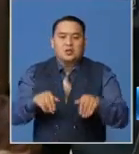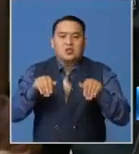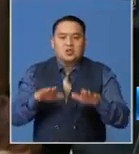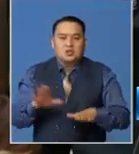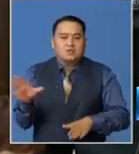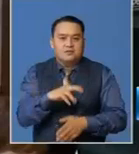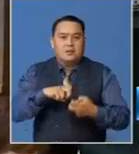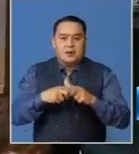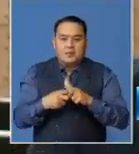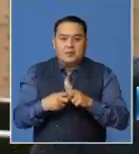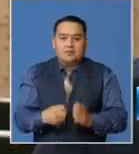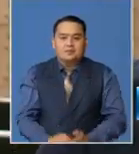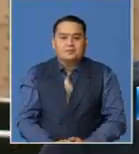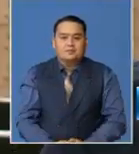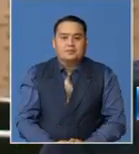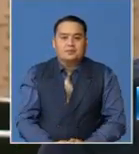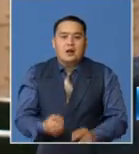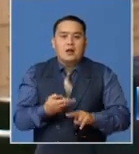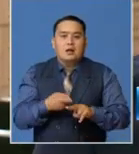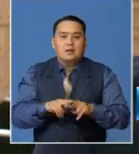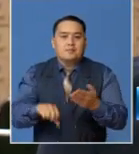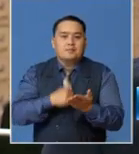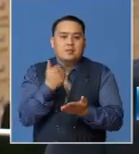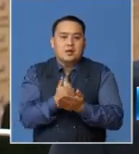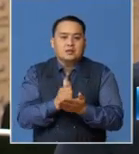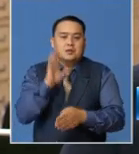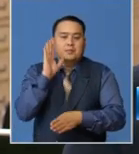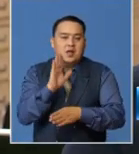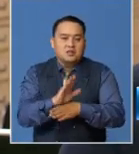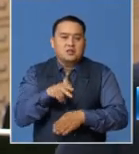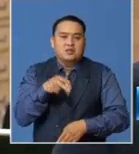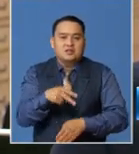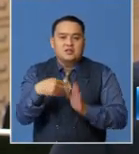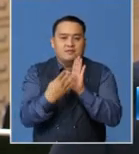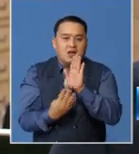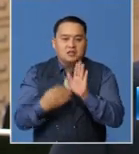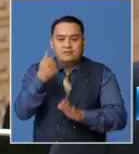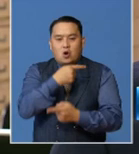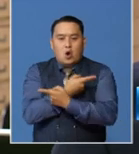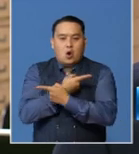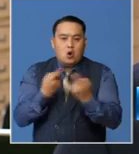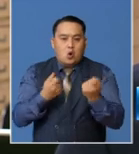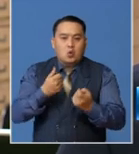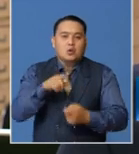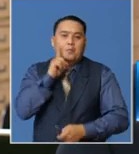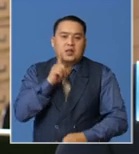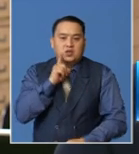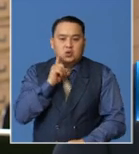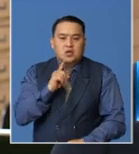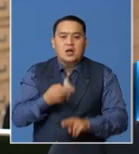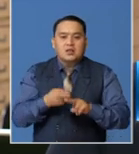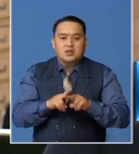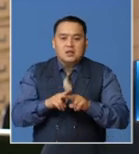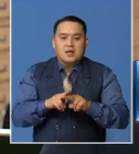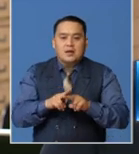все эти проблемы нынешнем послании президента мне очень понравилось что 2019 год объявлен годом молодежи это